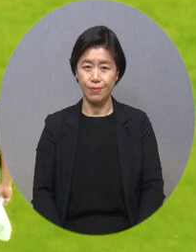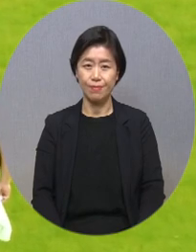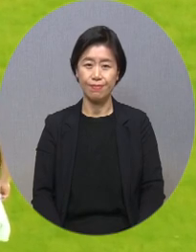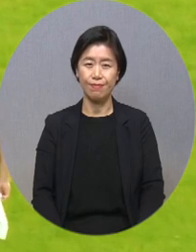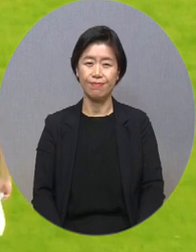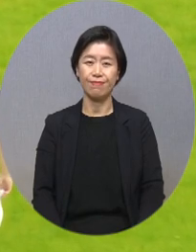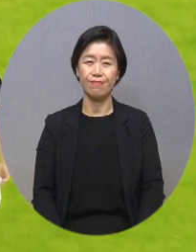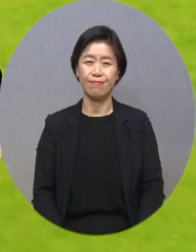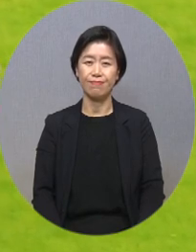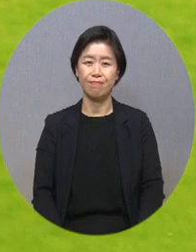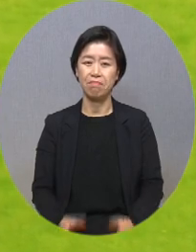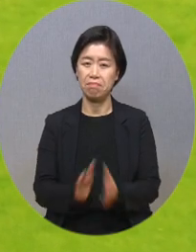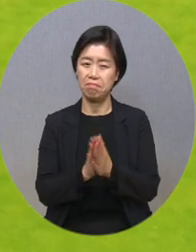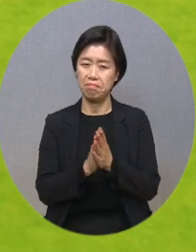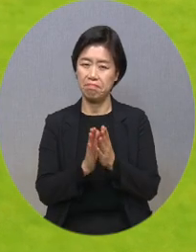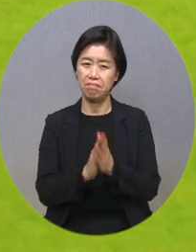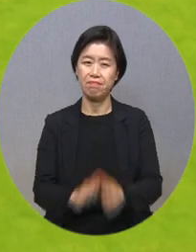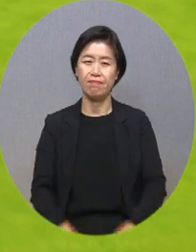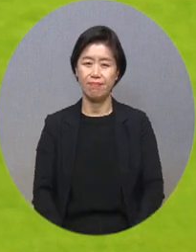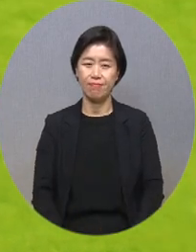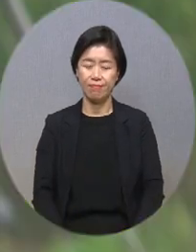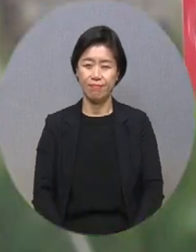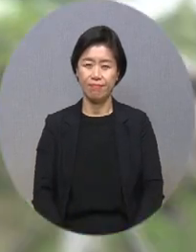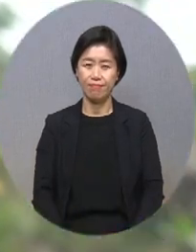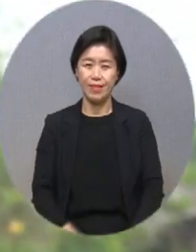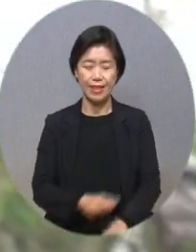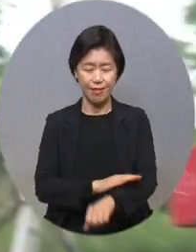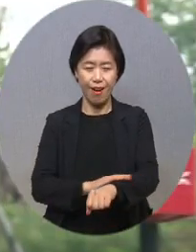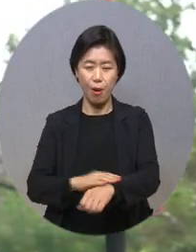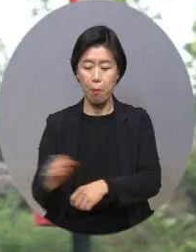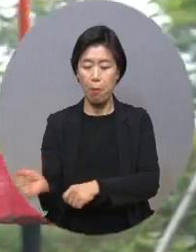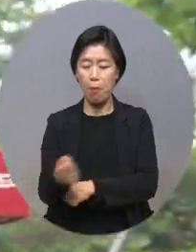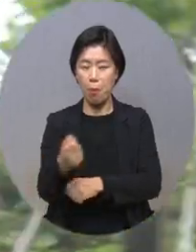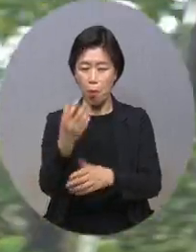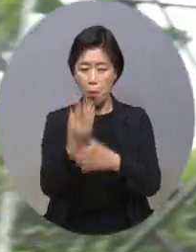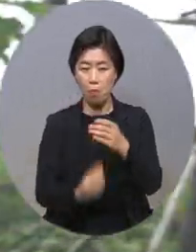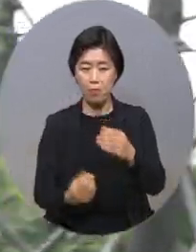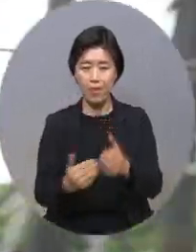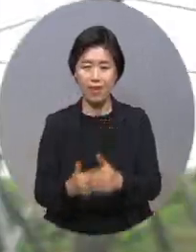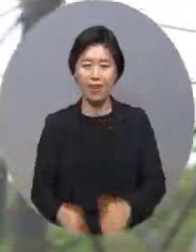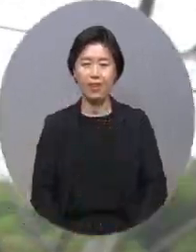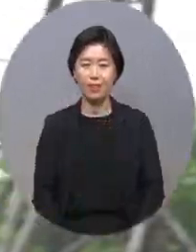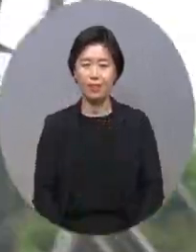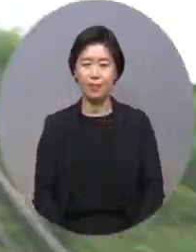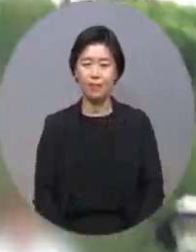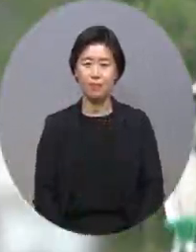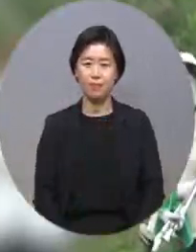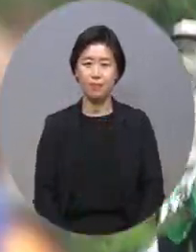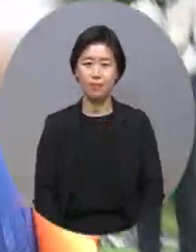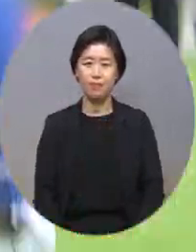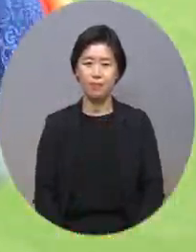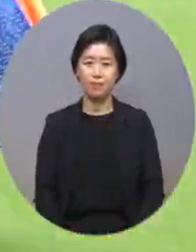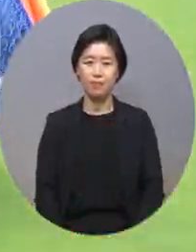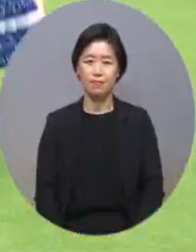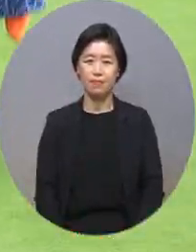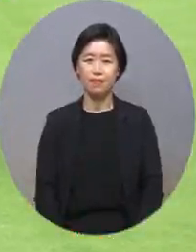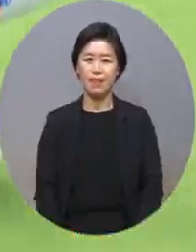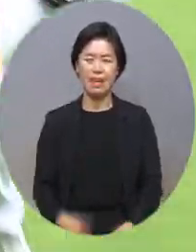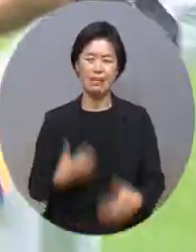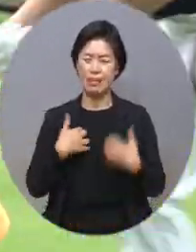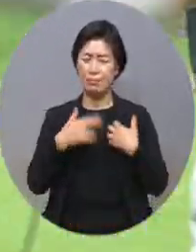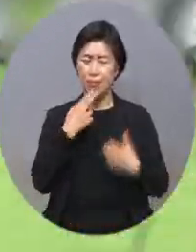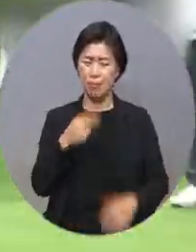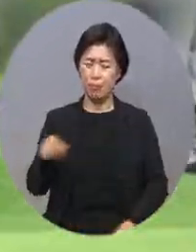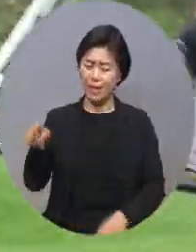내가 아, 진짜 안 오시죠? 나 열릴 줄 알았어. 아, 진짜. 아, 하도 저걸 또 넣네, 저걸 또. 아, 진짜. 대박. 재미없다.